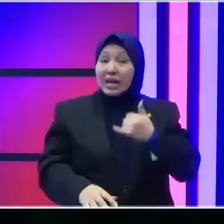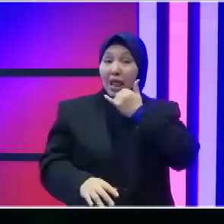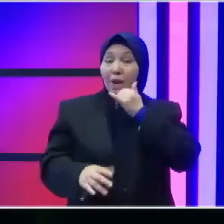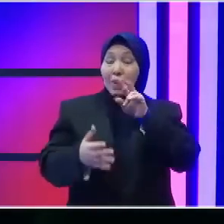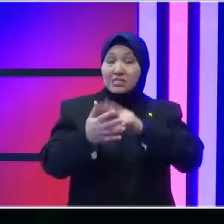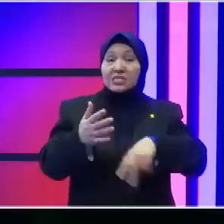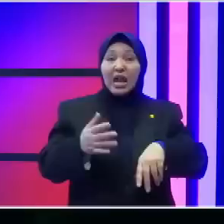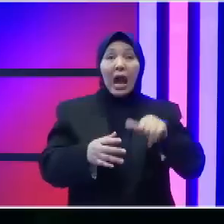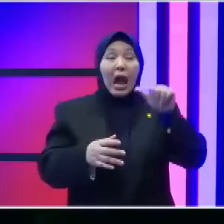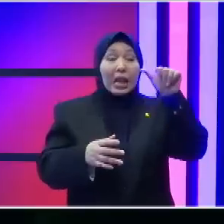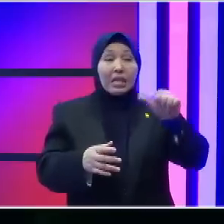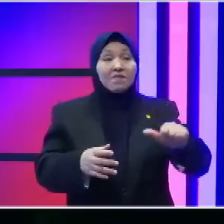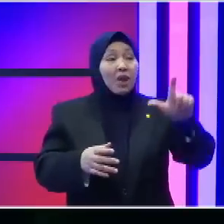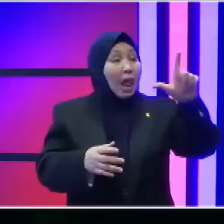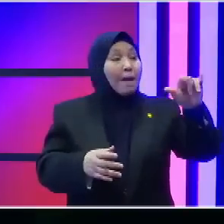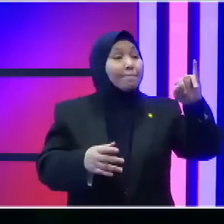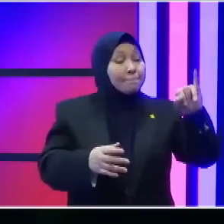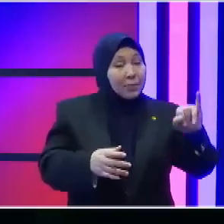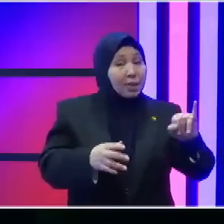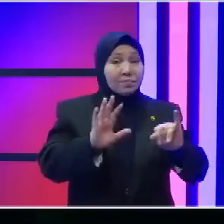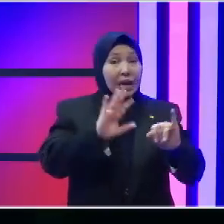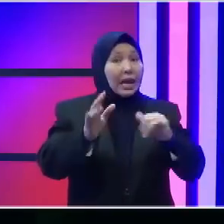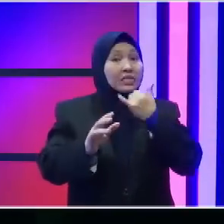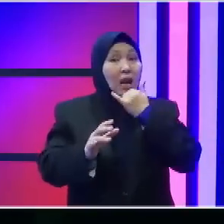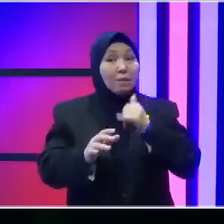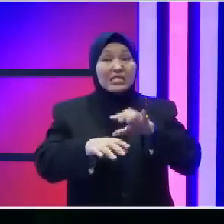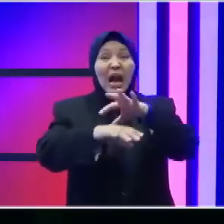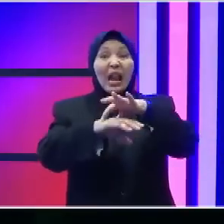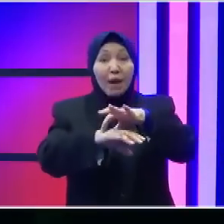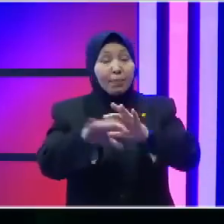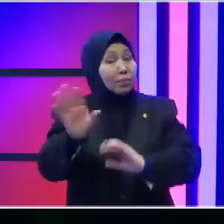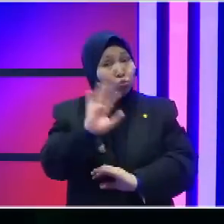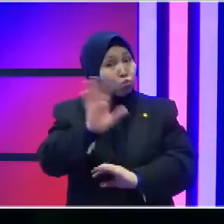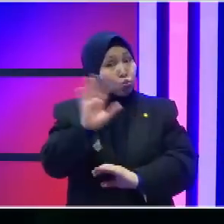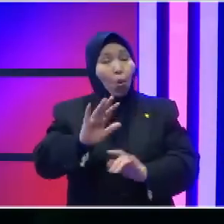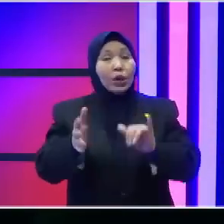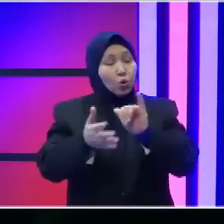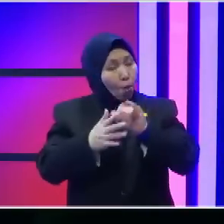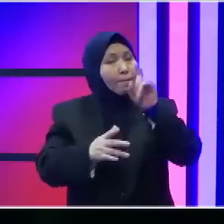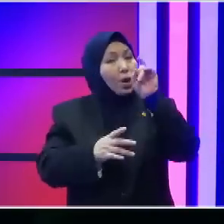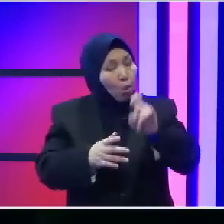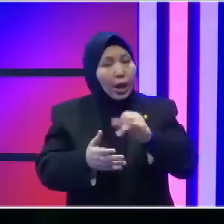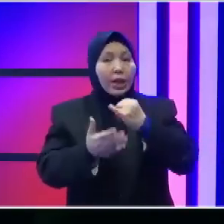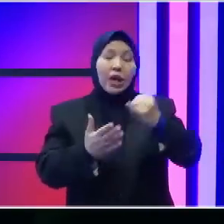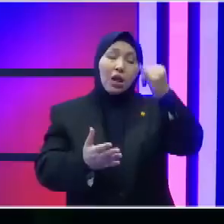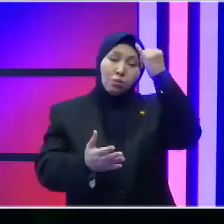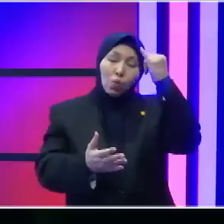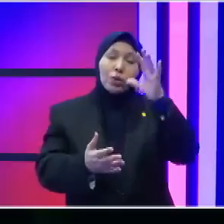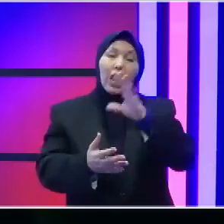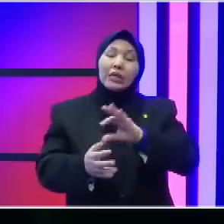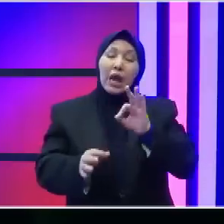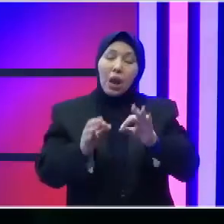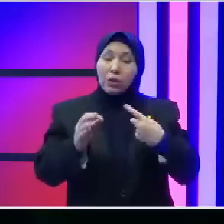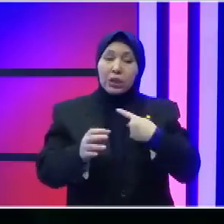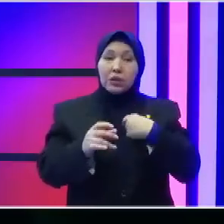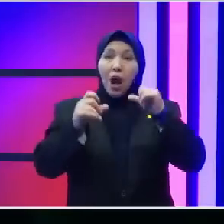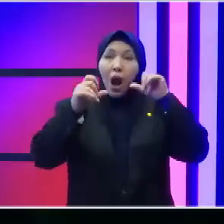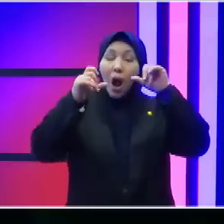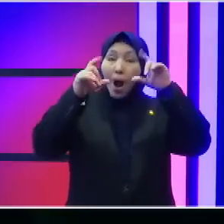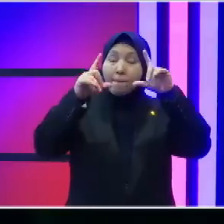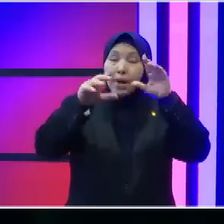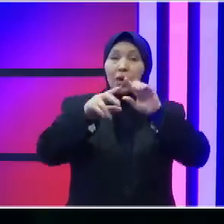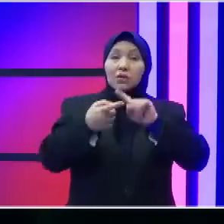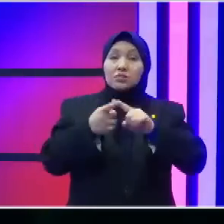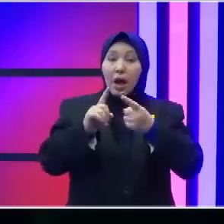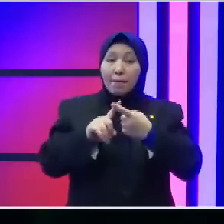ada alam pada awal surah, surah Al-Fil ya, kerana itu perlukan ilmu. Dan apatah lagi kalau kita kagumlah pada sahabat